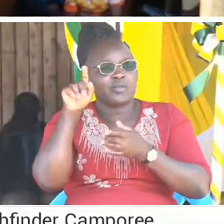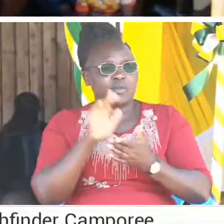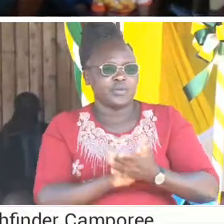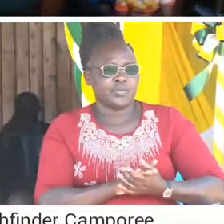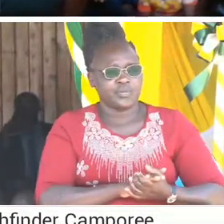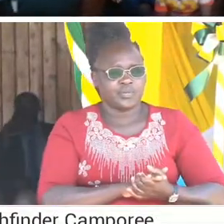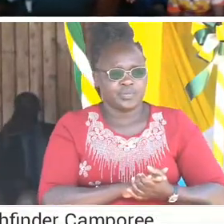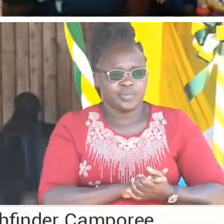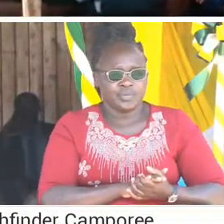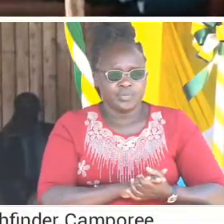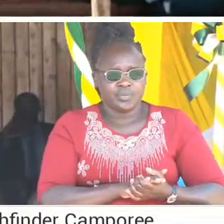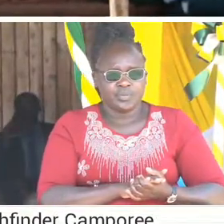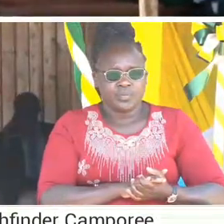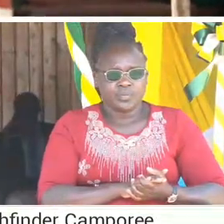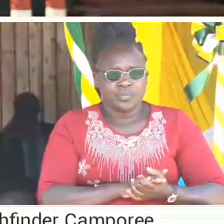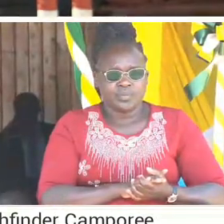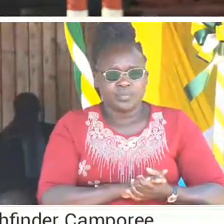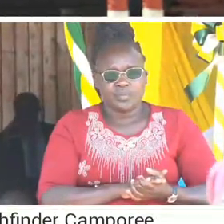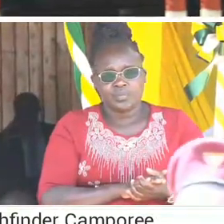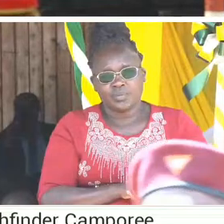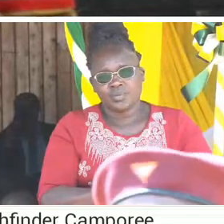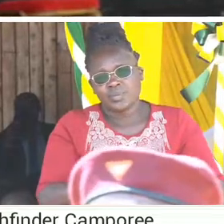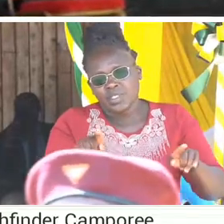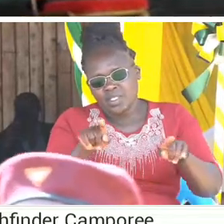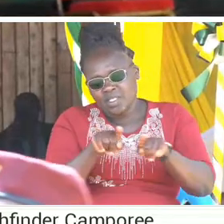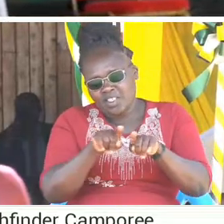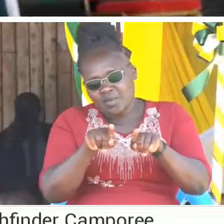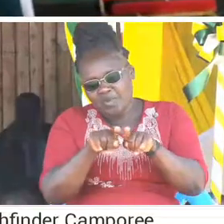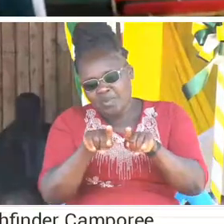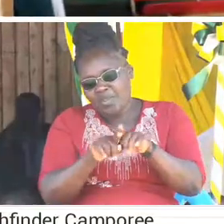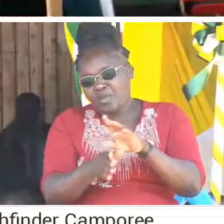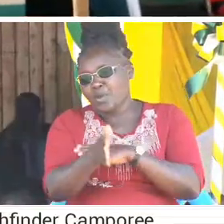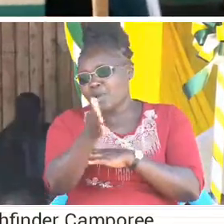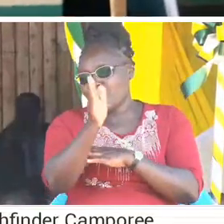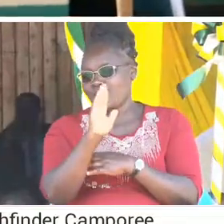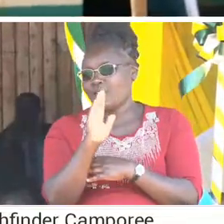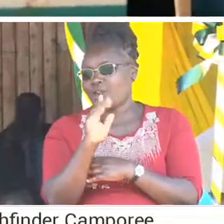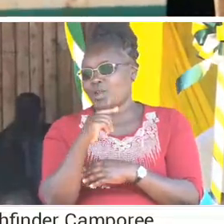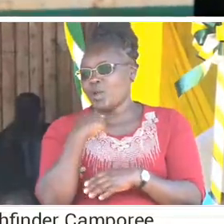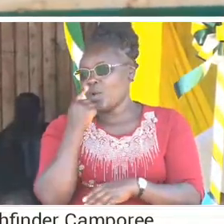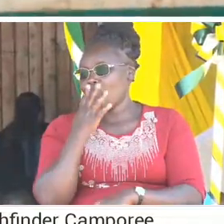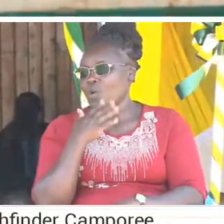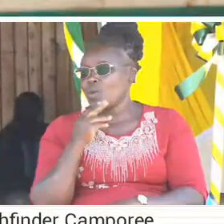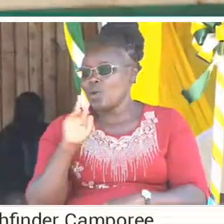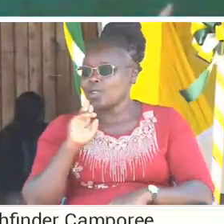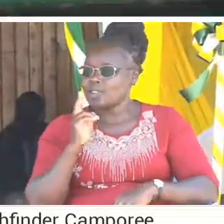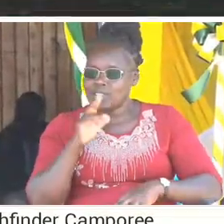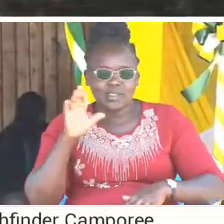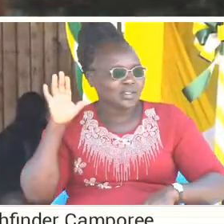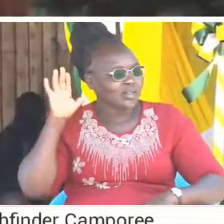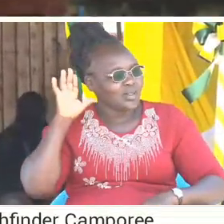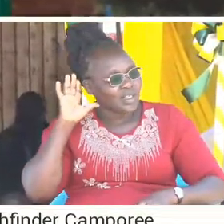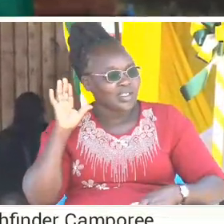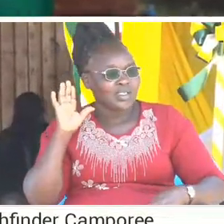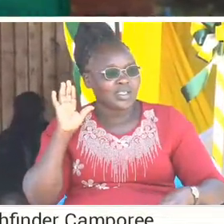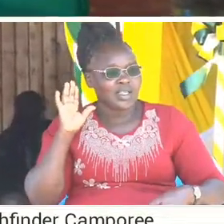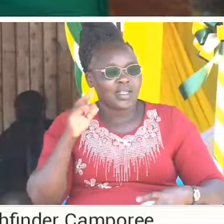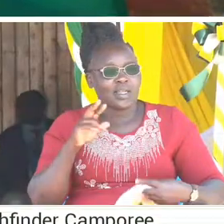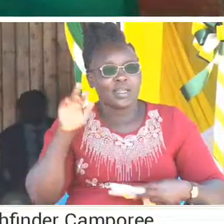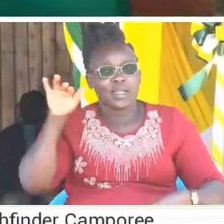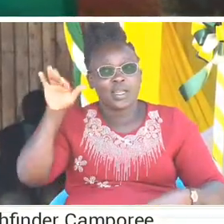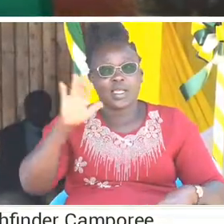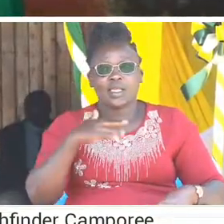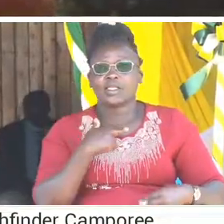tuendelee. Huyo Mungu huyo ambaye anataka umsikilize. Huyo Mungu huyo ambaye